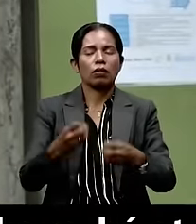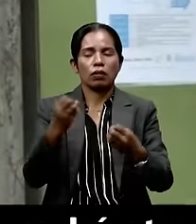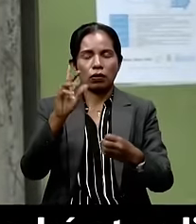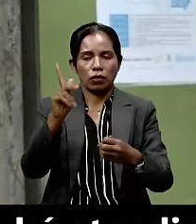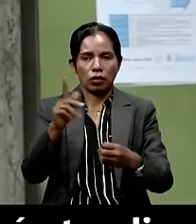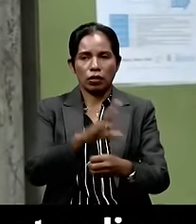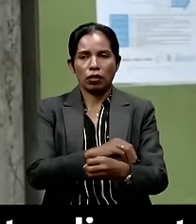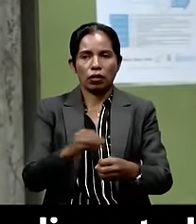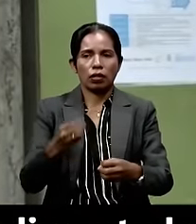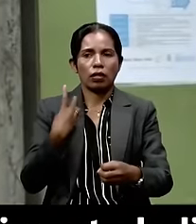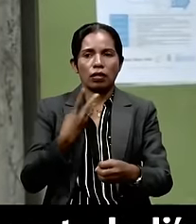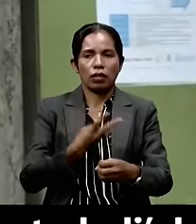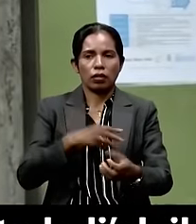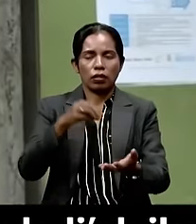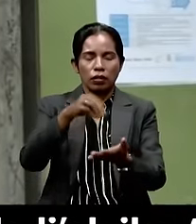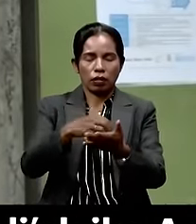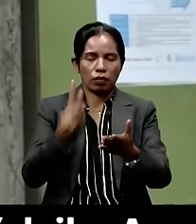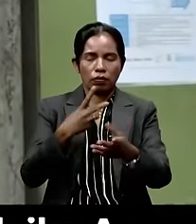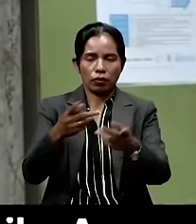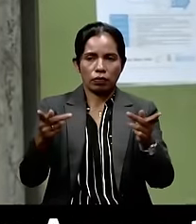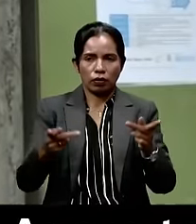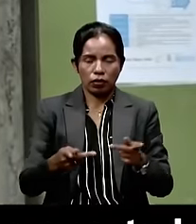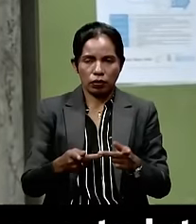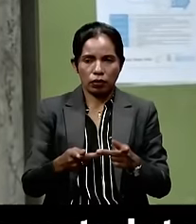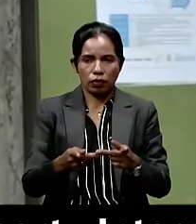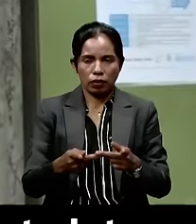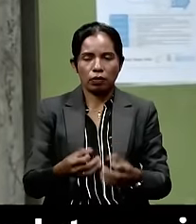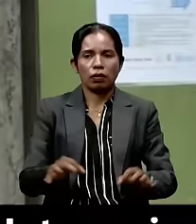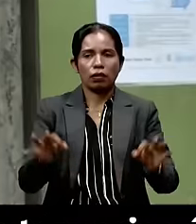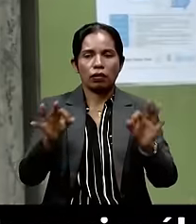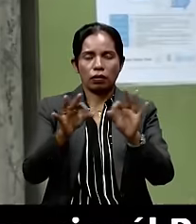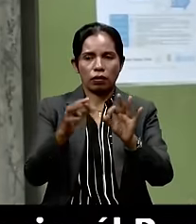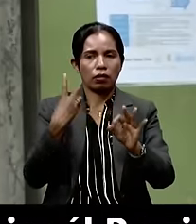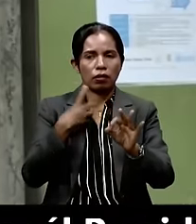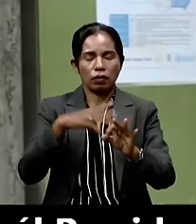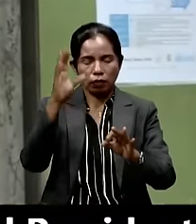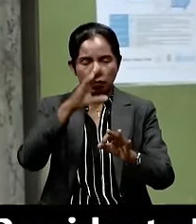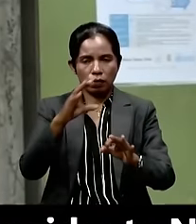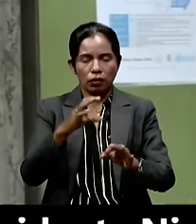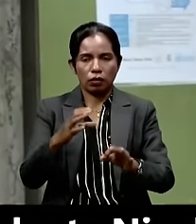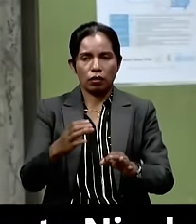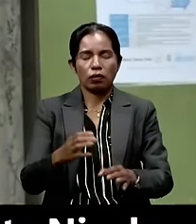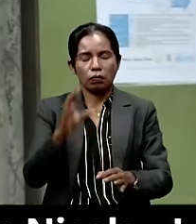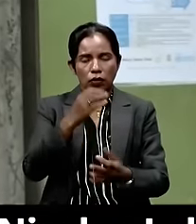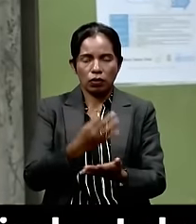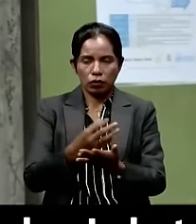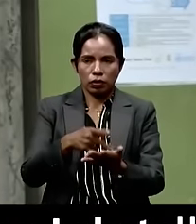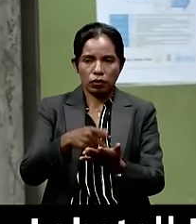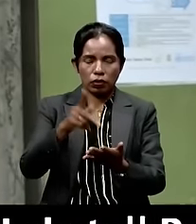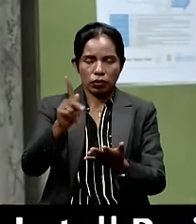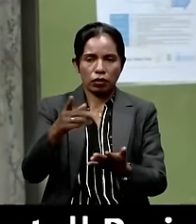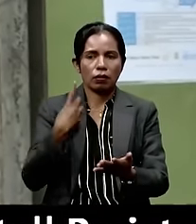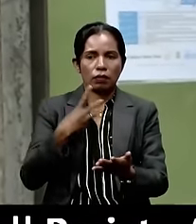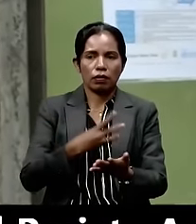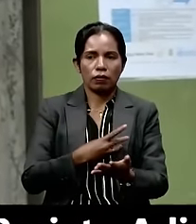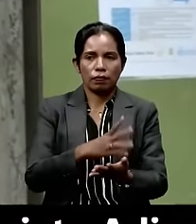loke ba pentin amine tau hi amine fatin netik parami hodi importante limane ami hodi bukali osan par hodi ami selu amne perkupa ne mai